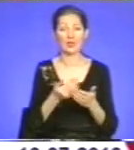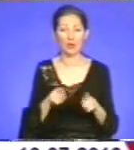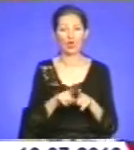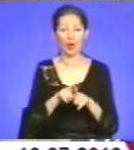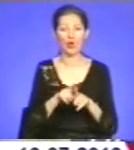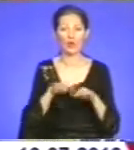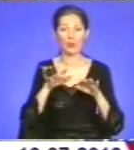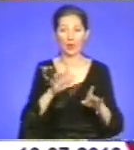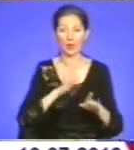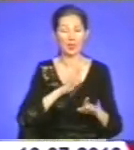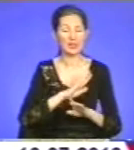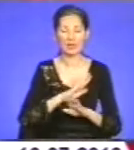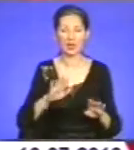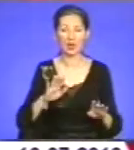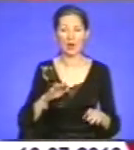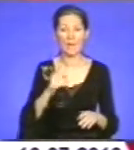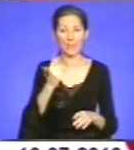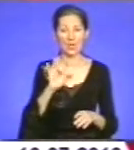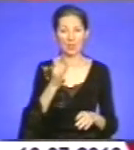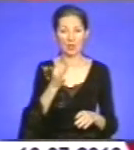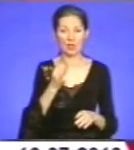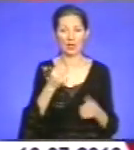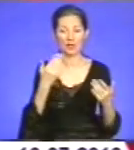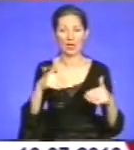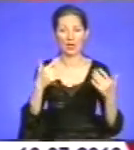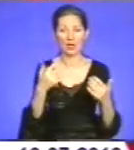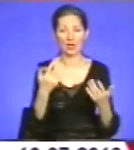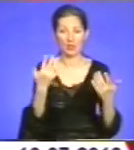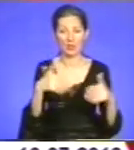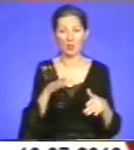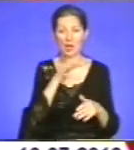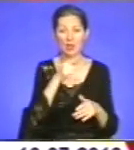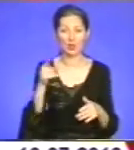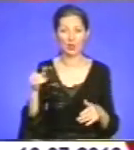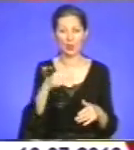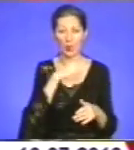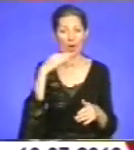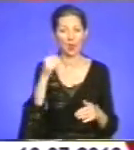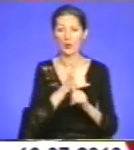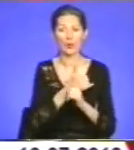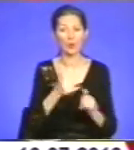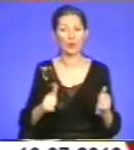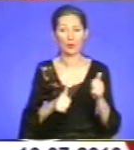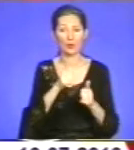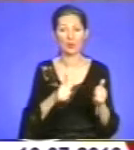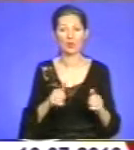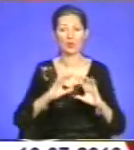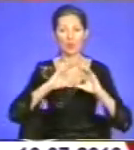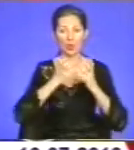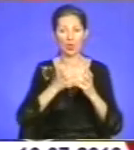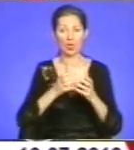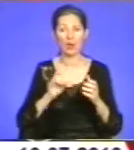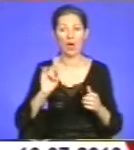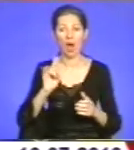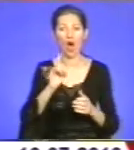чи ні? Ні, я перший раз. На жаль, вже втратили дуже багато часу і не можемо конкурувати з міжнародними аеропортами, там, такими як